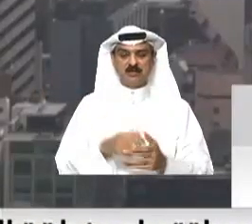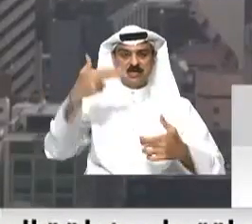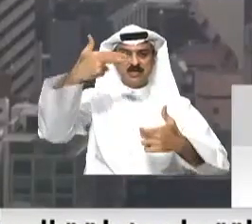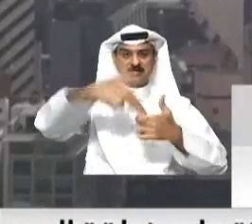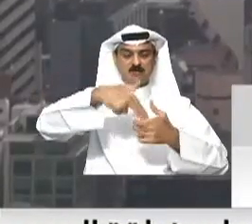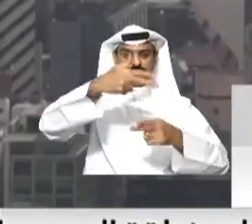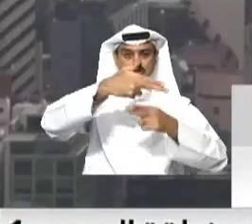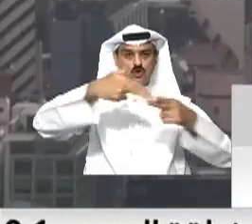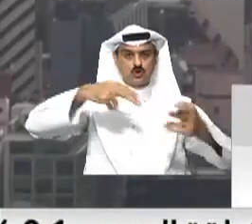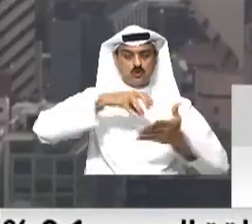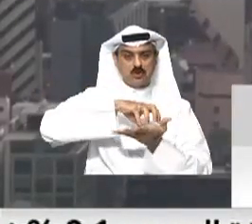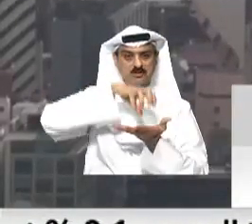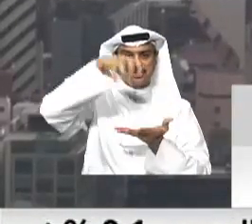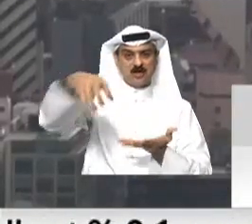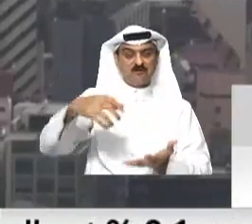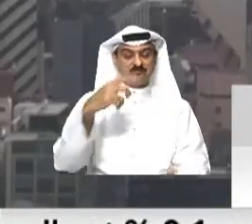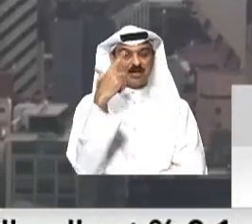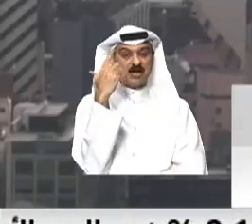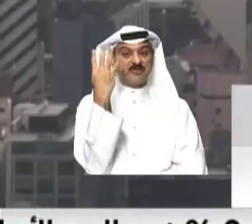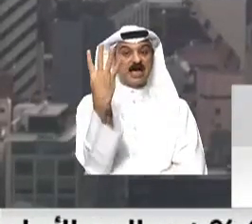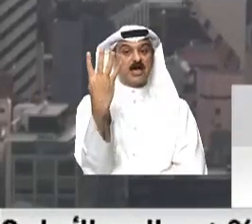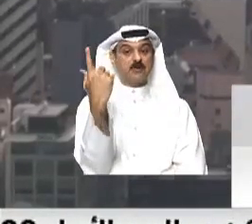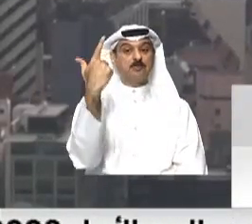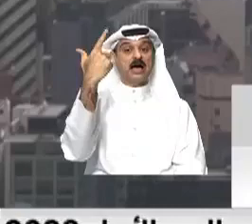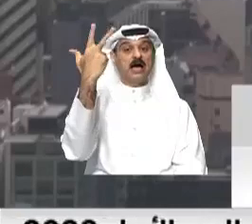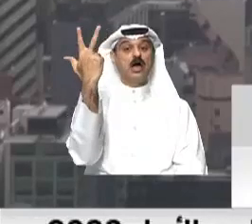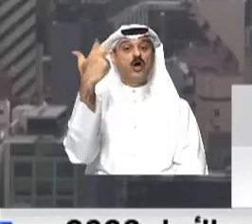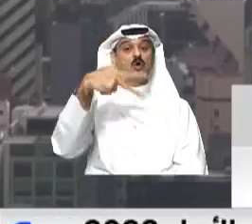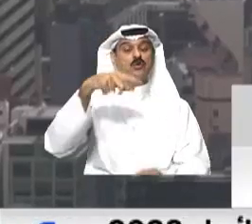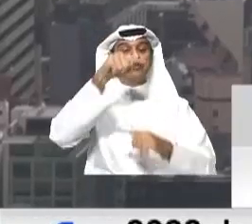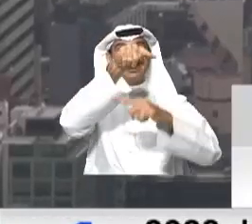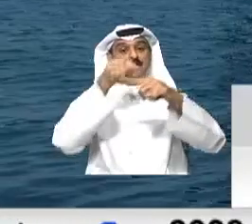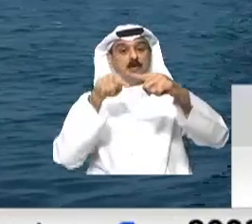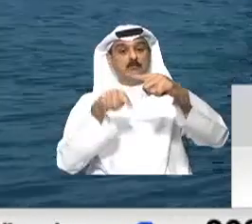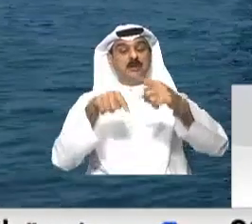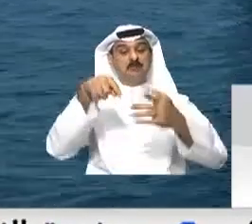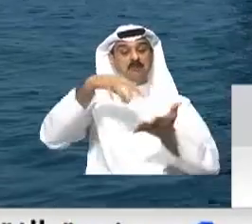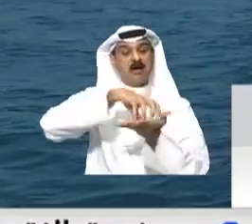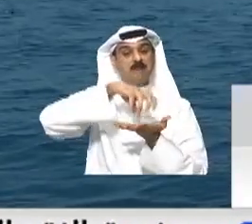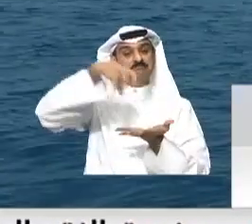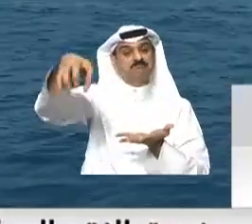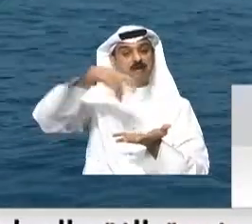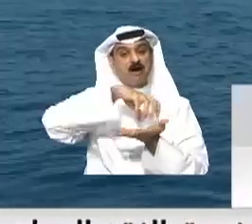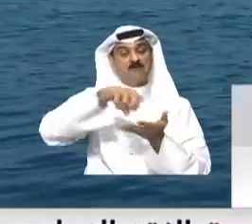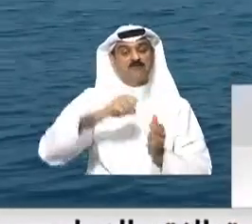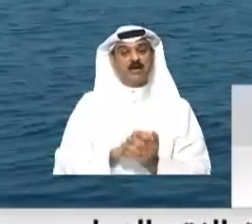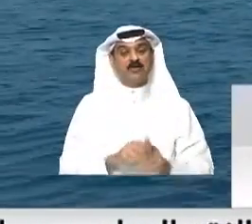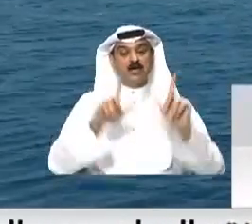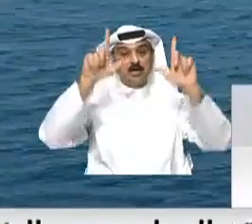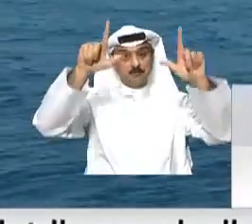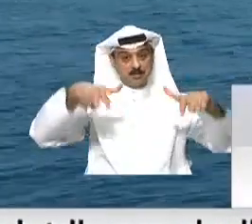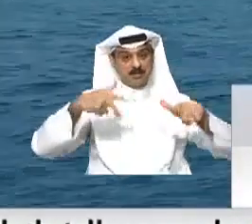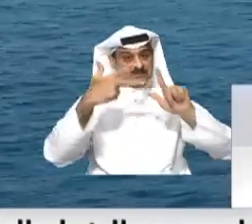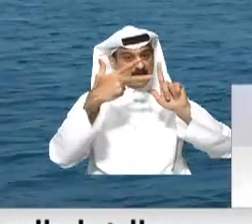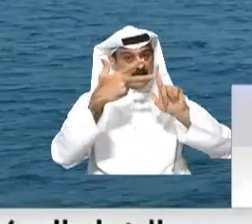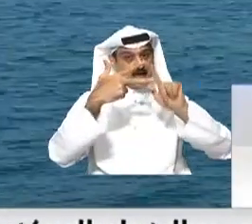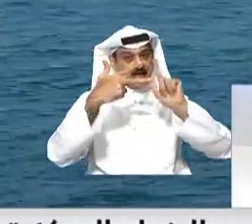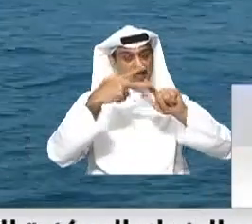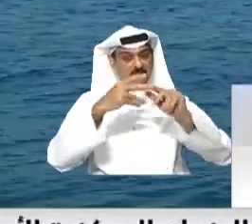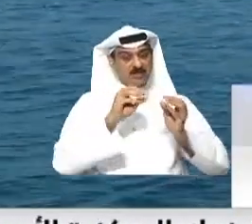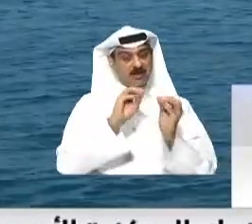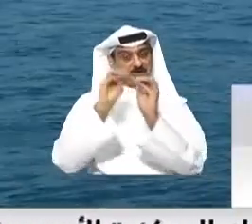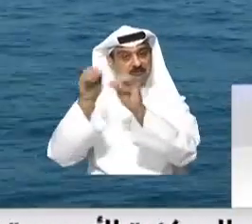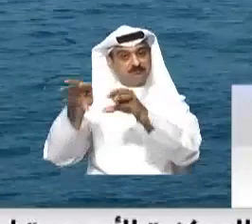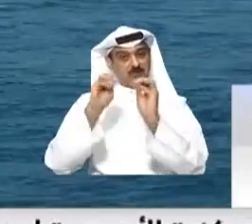الكويتي شكلت 84% من اجمالي الواردات وجاءت بالمرتبه الثالثه في قائمه مزودي